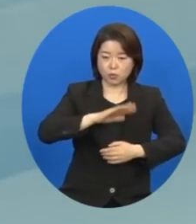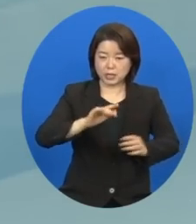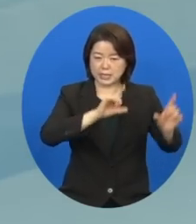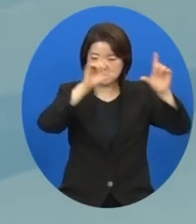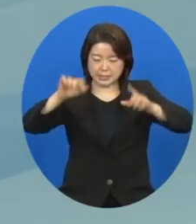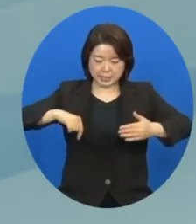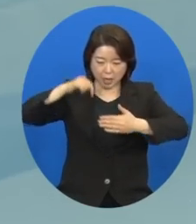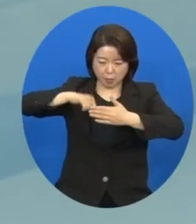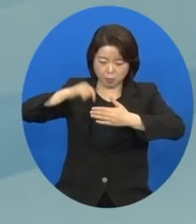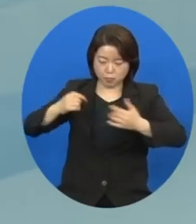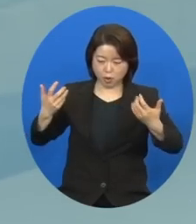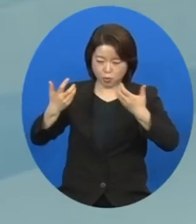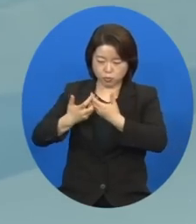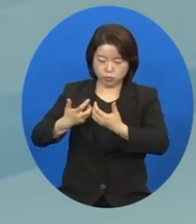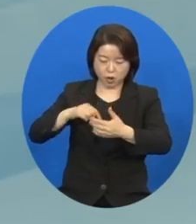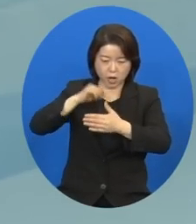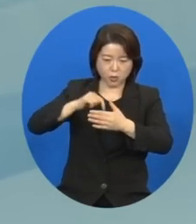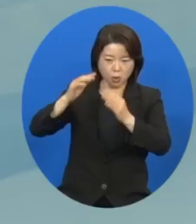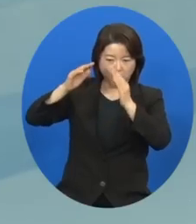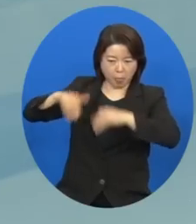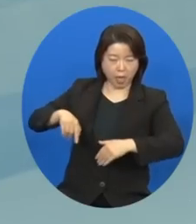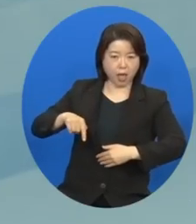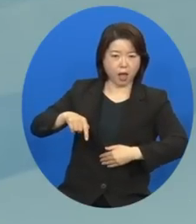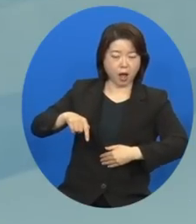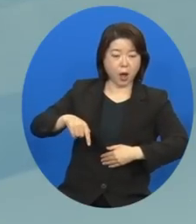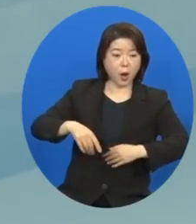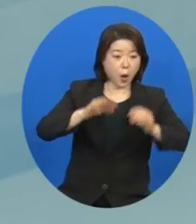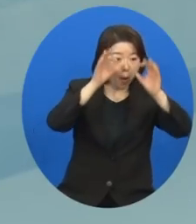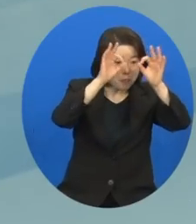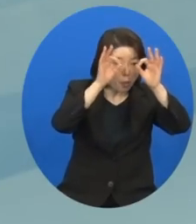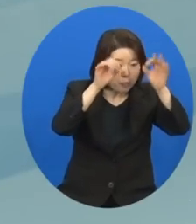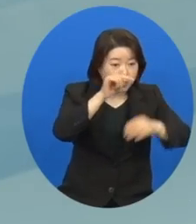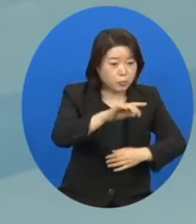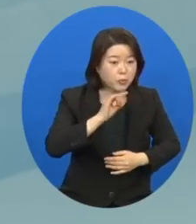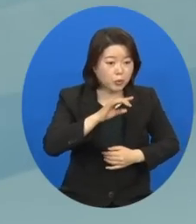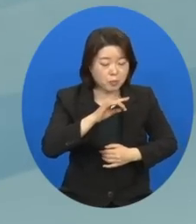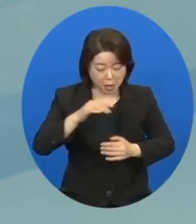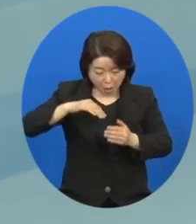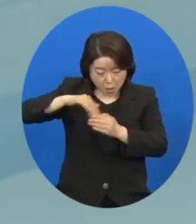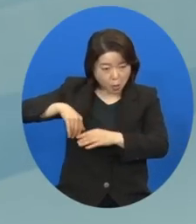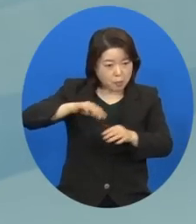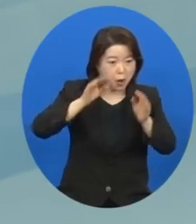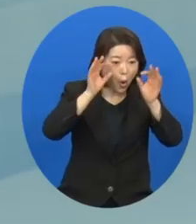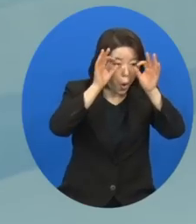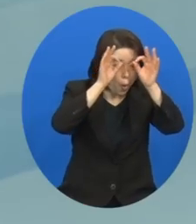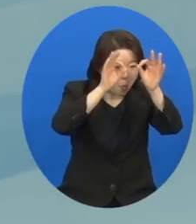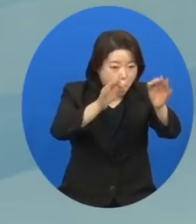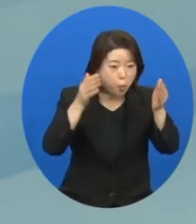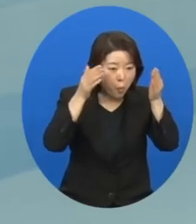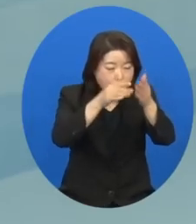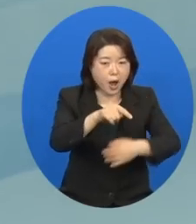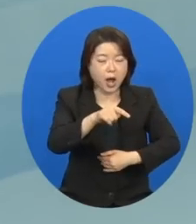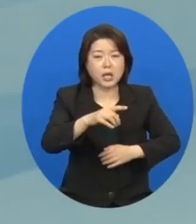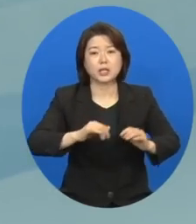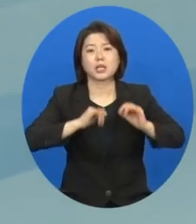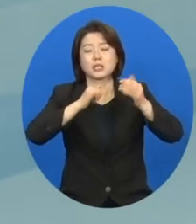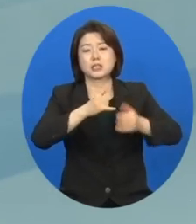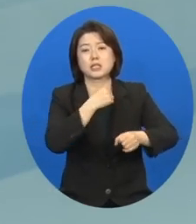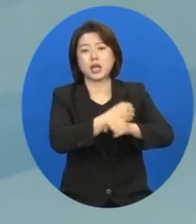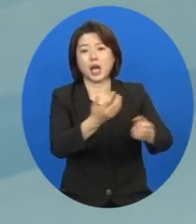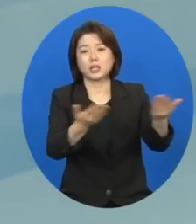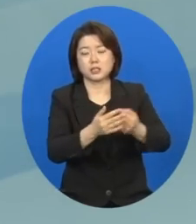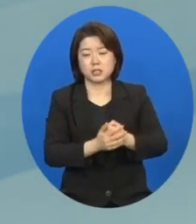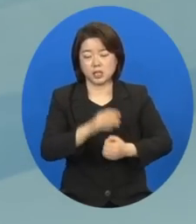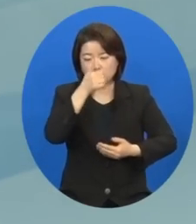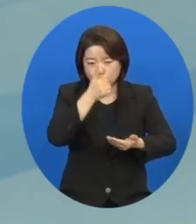내면을 약화시키고 볼 수 있는 것으로만 우리를 축소시킵니다. 이것이 세상이 하는 일입니다. 죄가